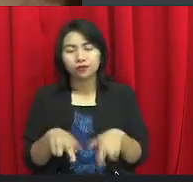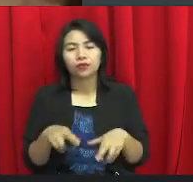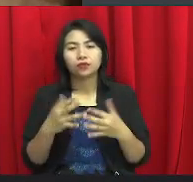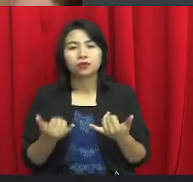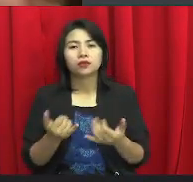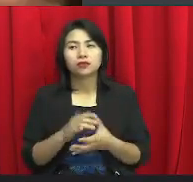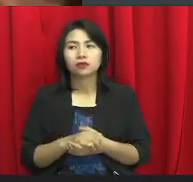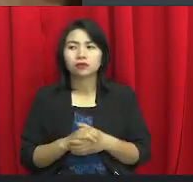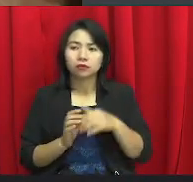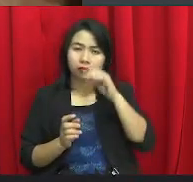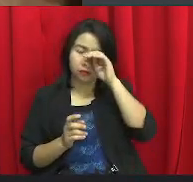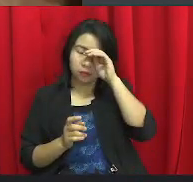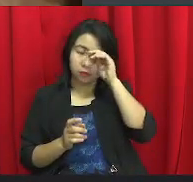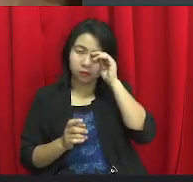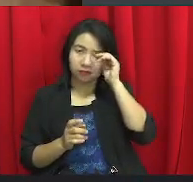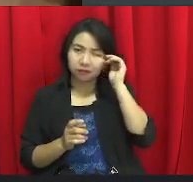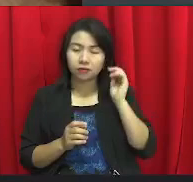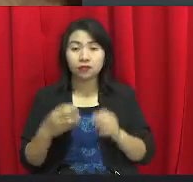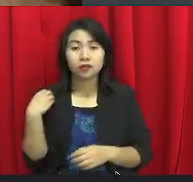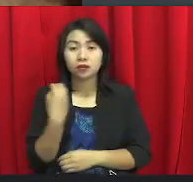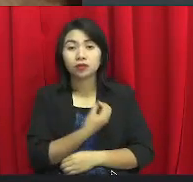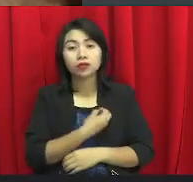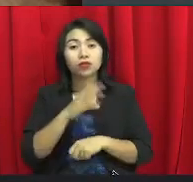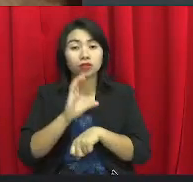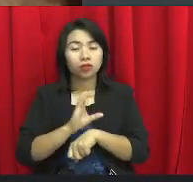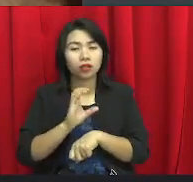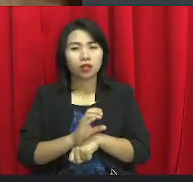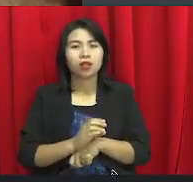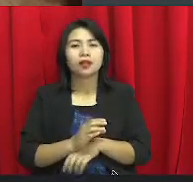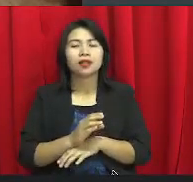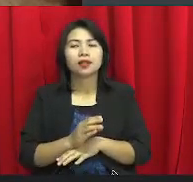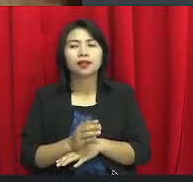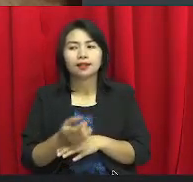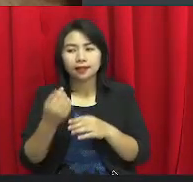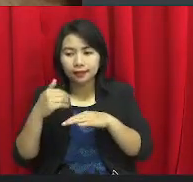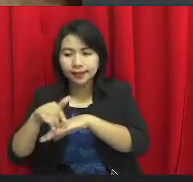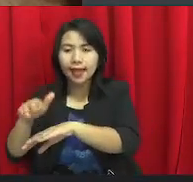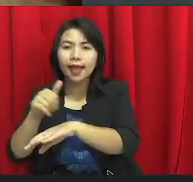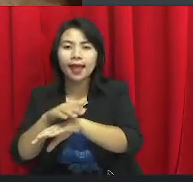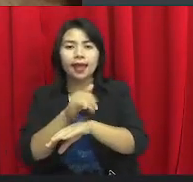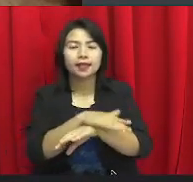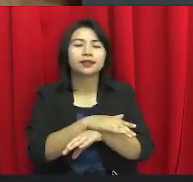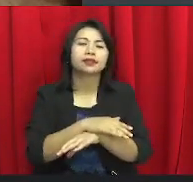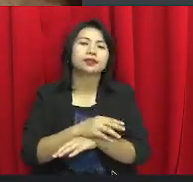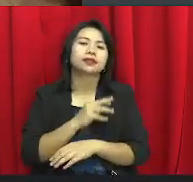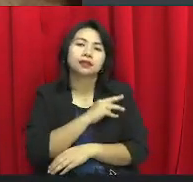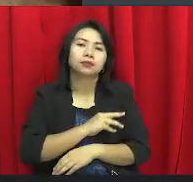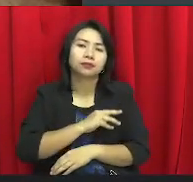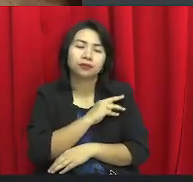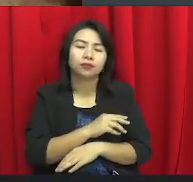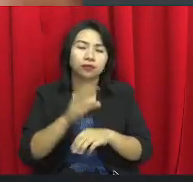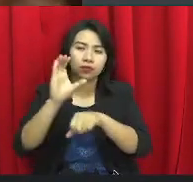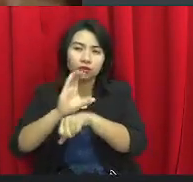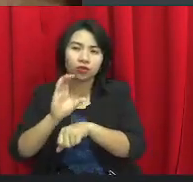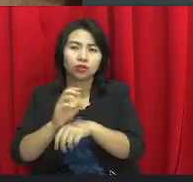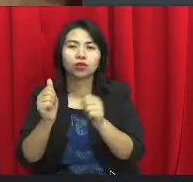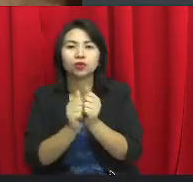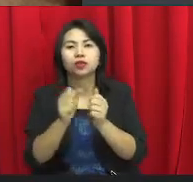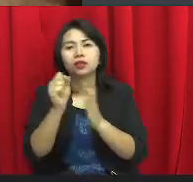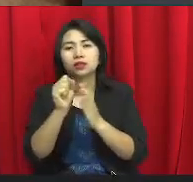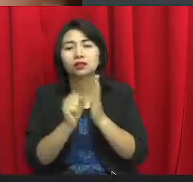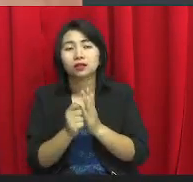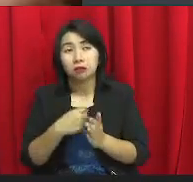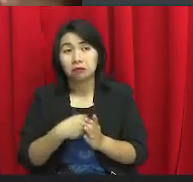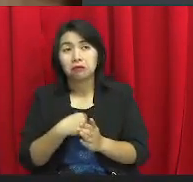kapatid, no, ay nagpo-produce ng mga missionary na mayroong standard din. Ako, nagpapasalamat ako talaga. May pastor